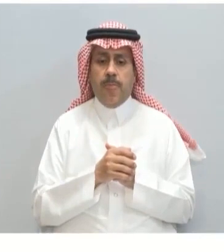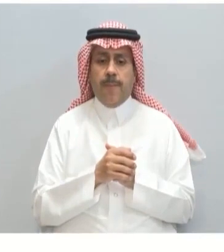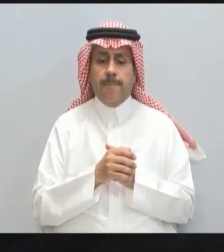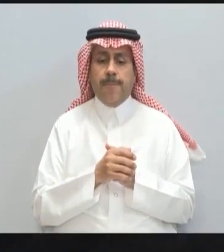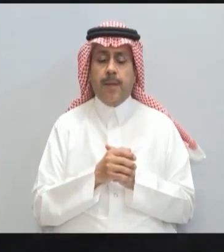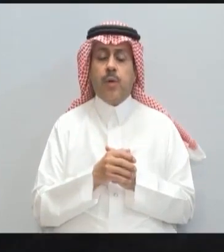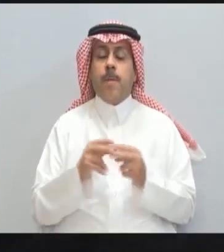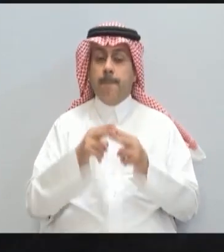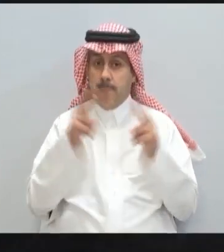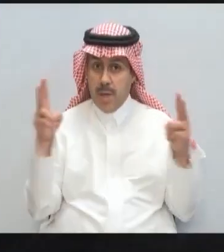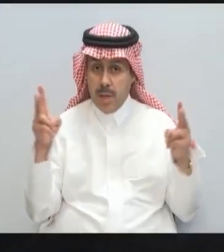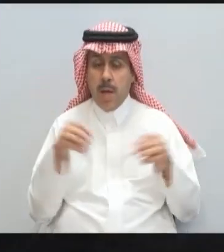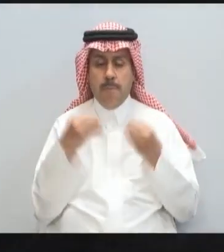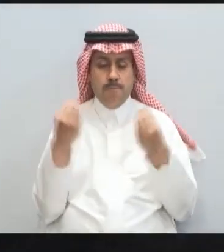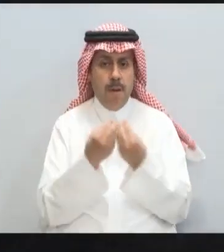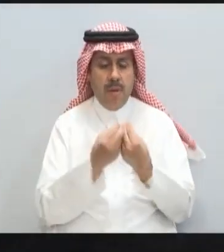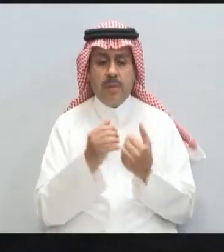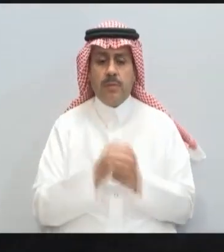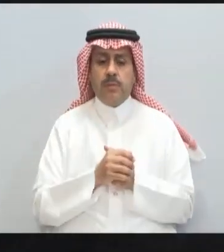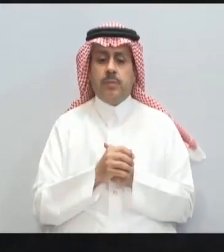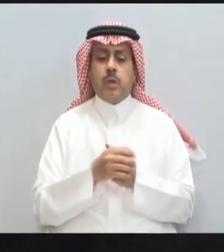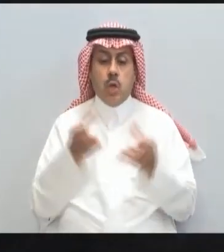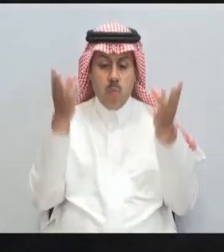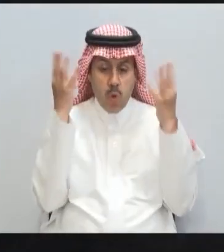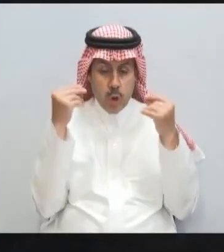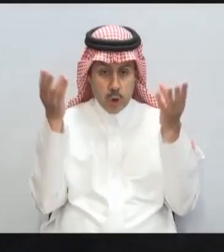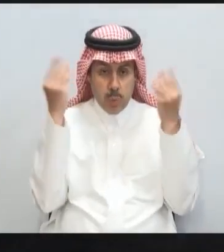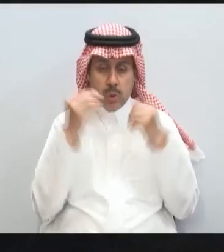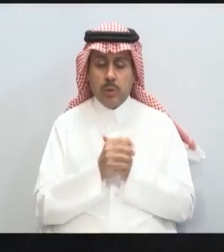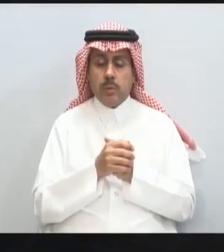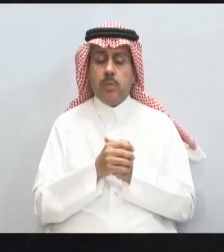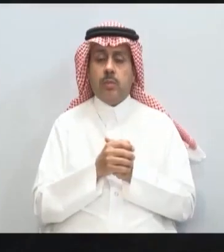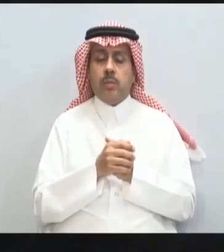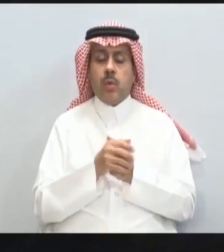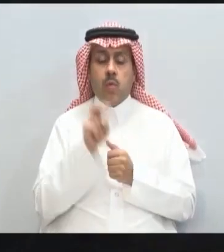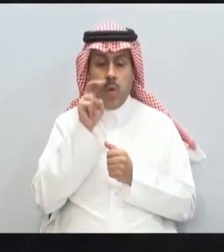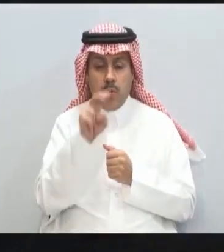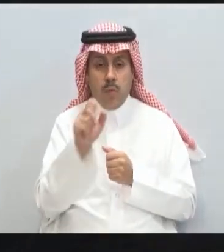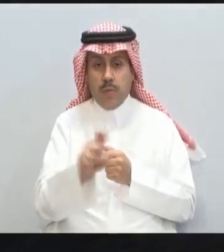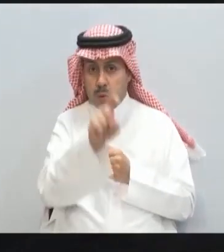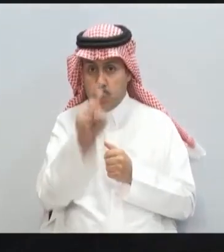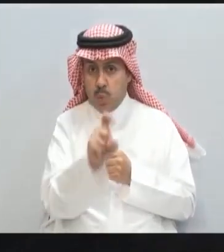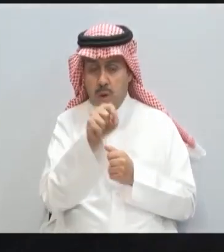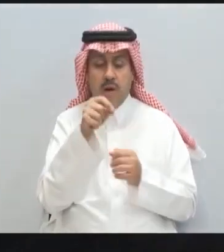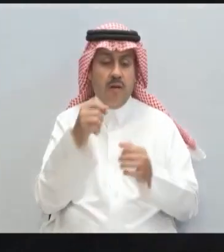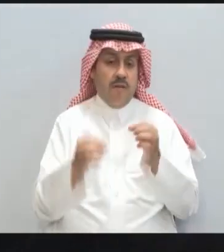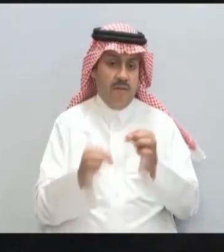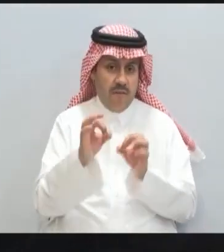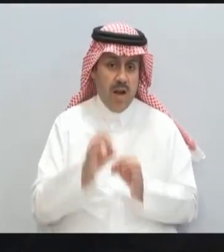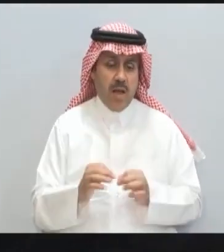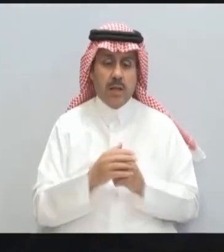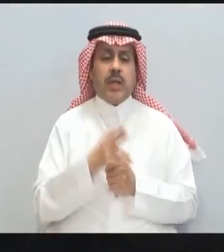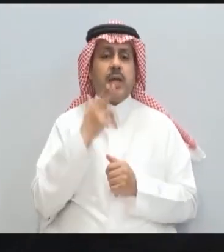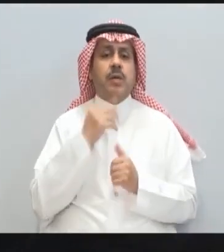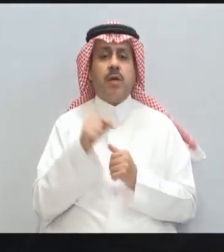واياكم بحمد الله تعالى في مراجعه والوقوف على تقويمات في ايات كريمات من